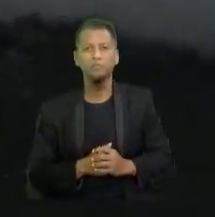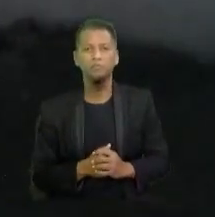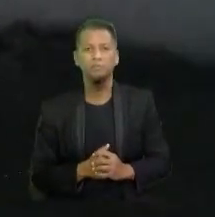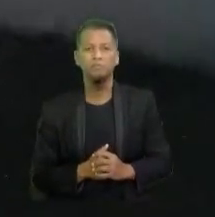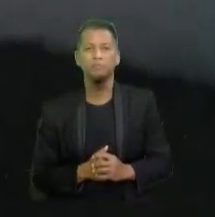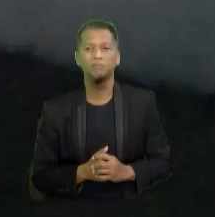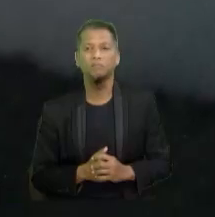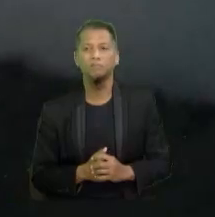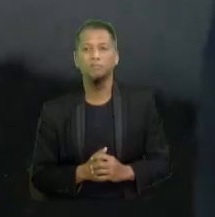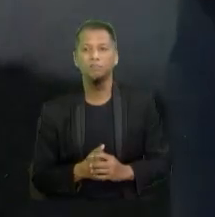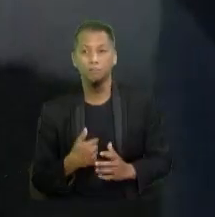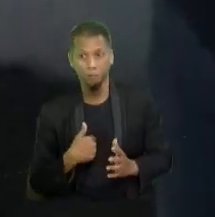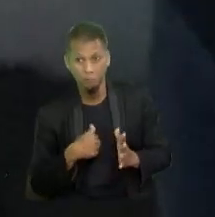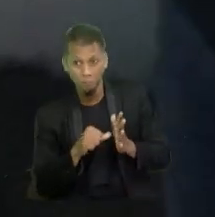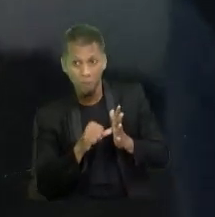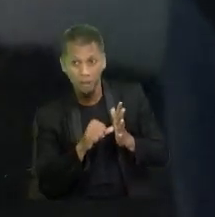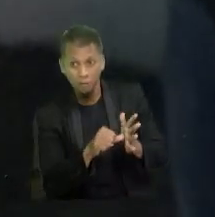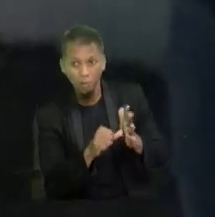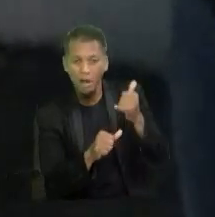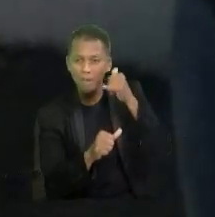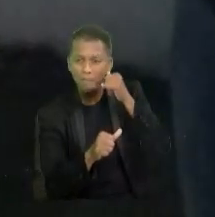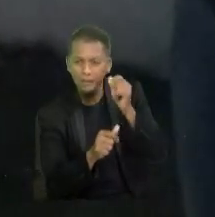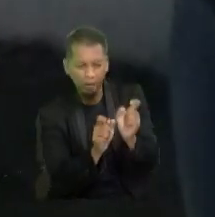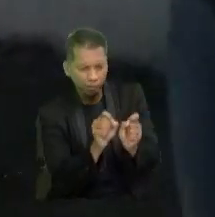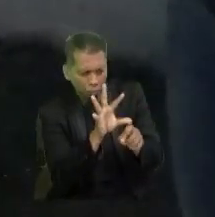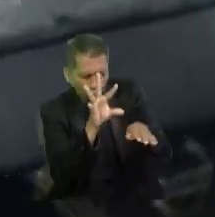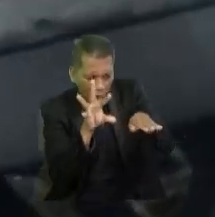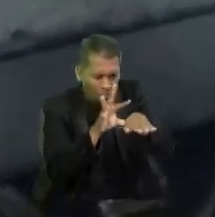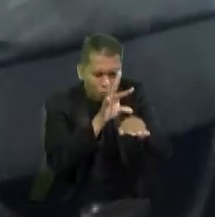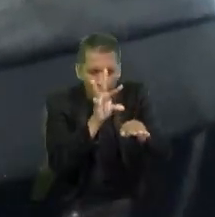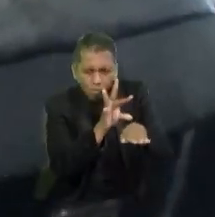Saya buka itu tangkinya langsung keluar api. Oh, tiba-tiba di?